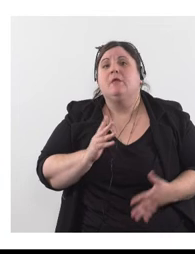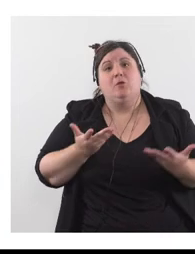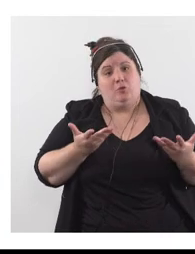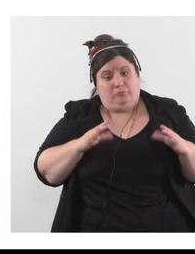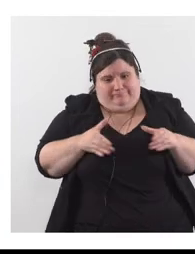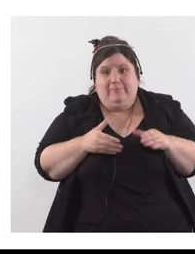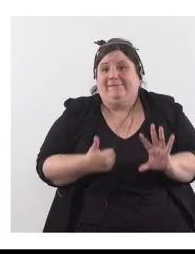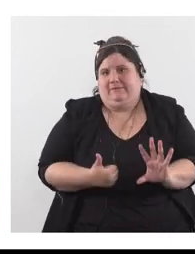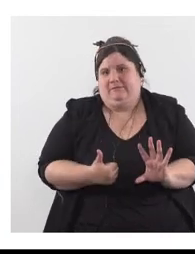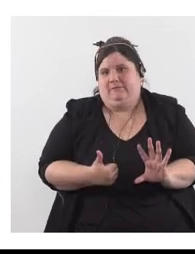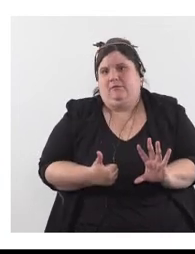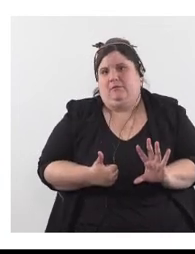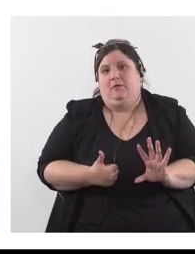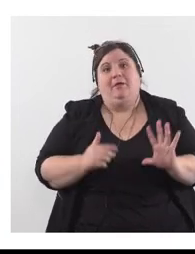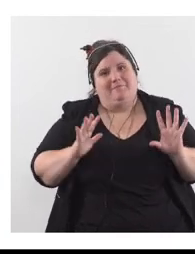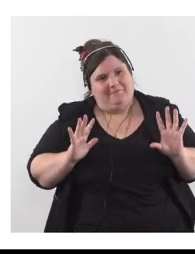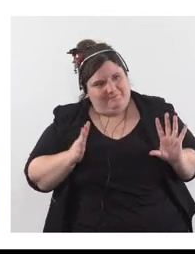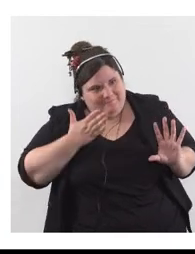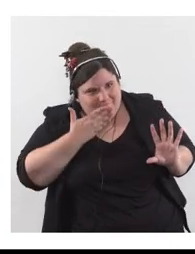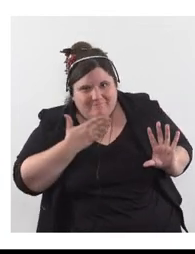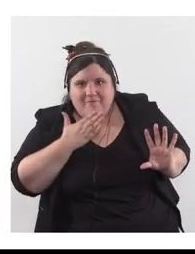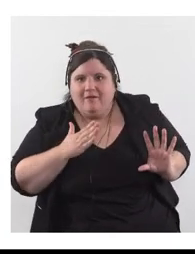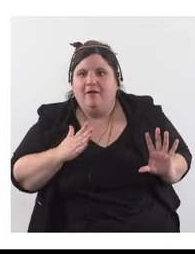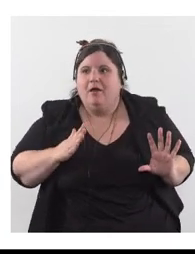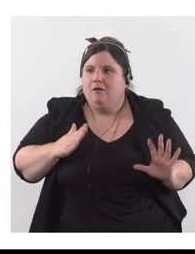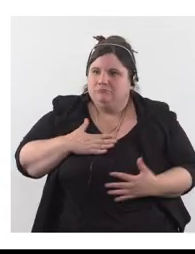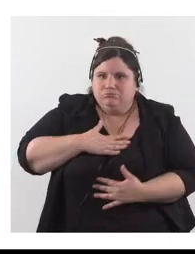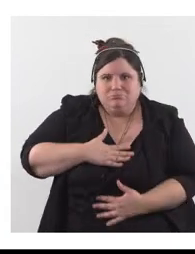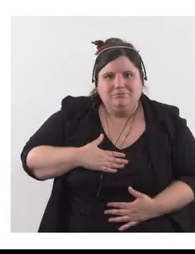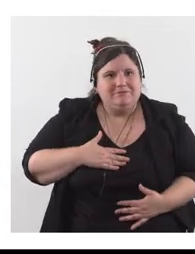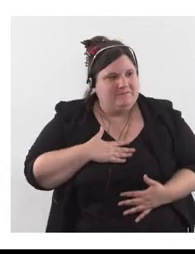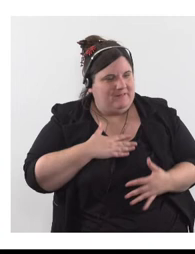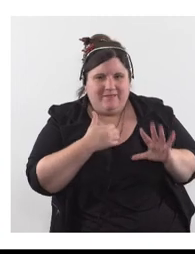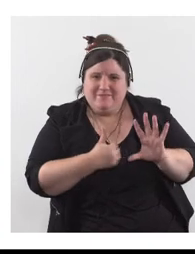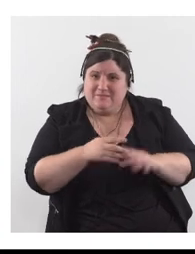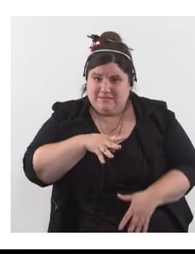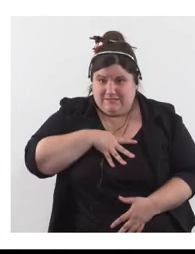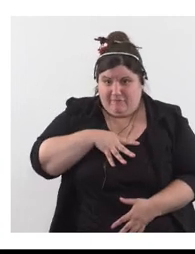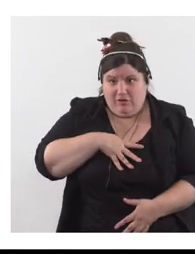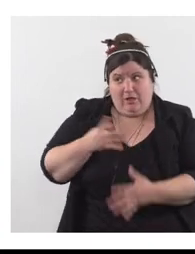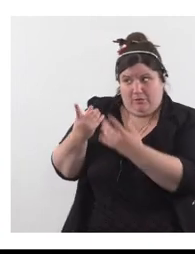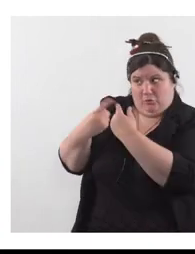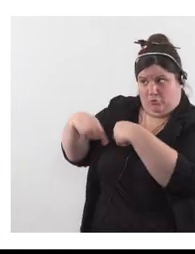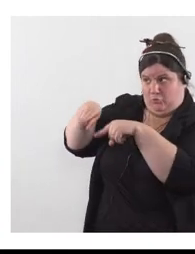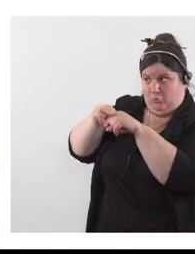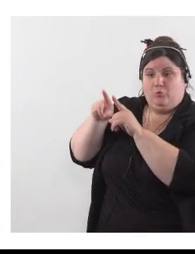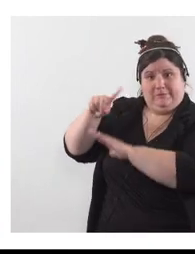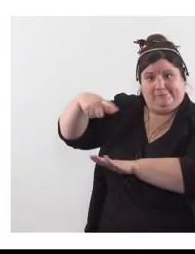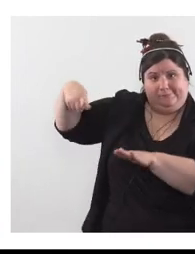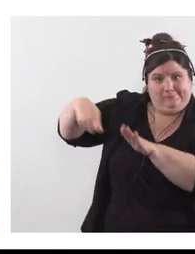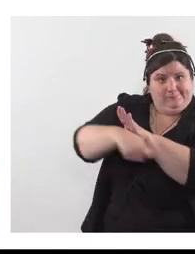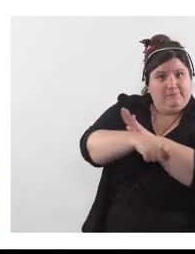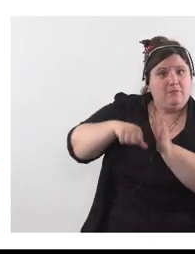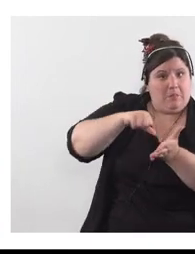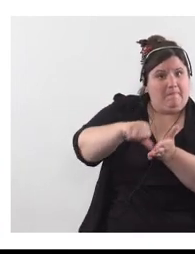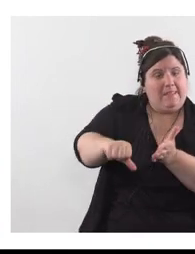Nous sommes six, donc nous sommes ravis d'avoir six avocats qui sont payés par la commission, notre